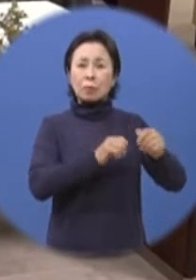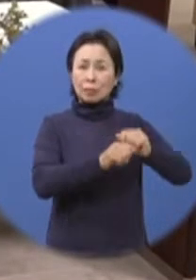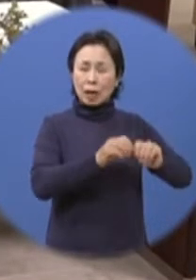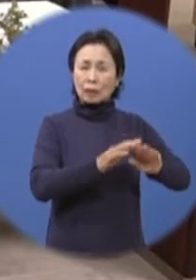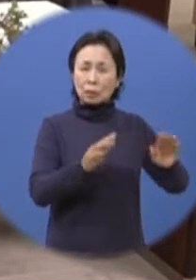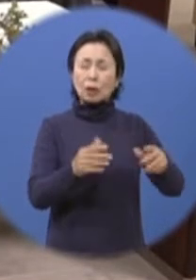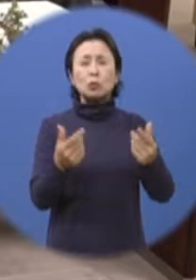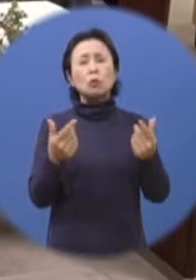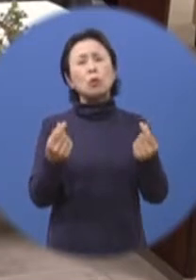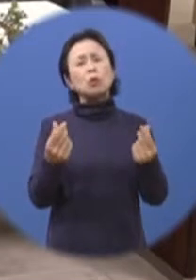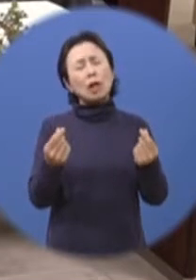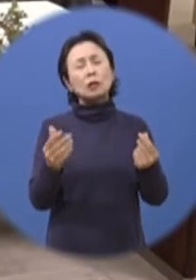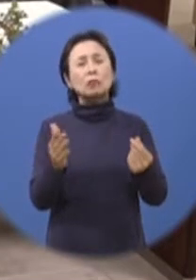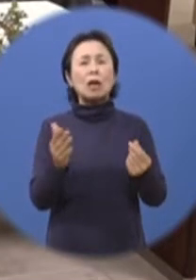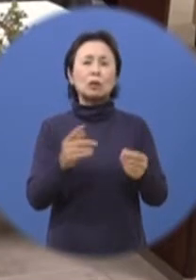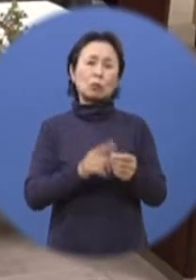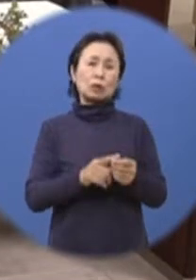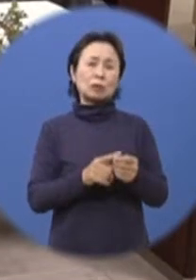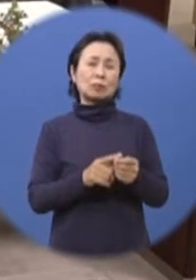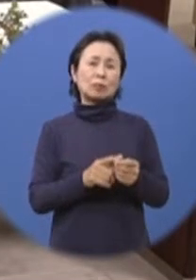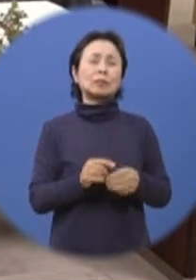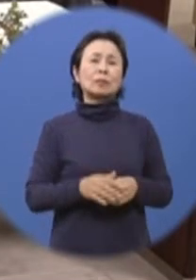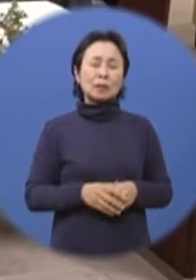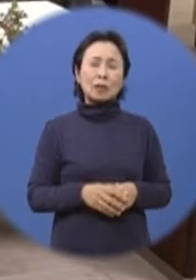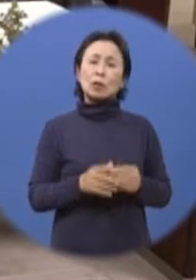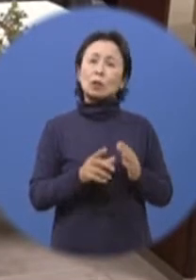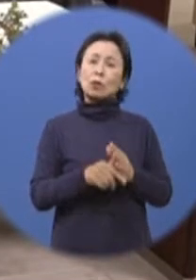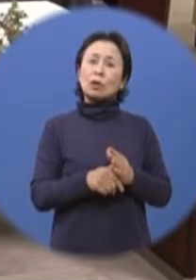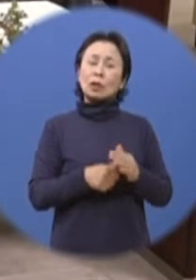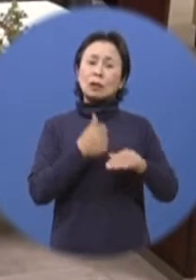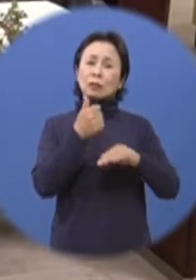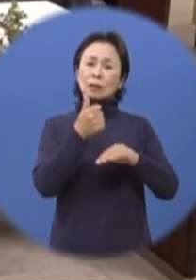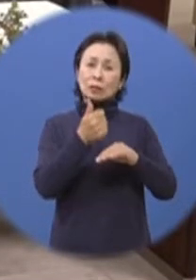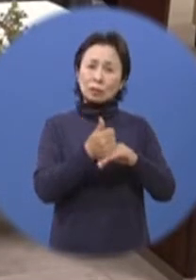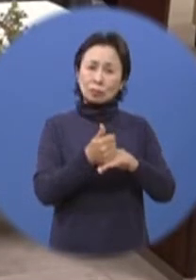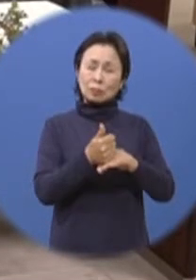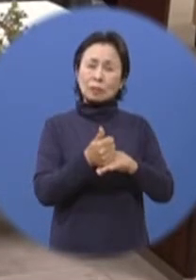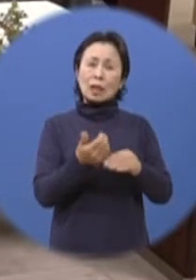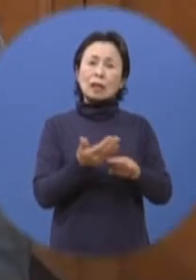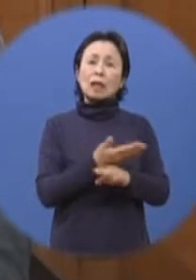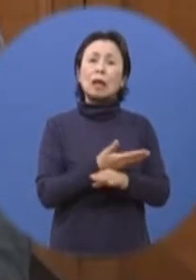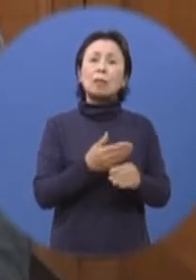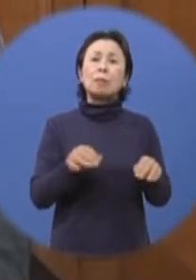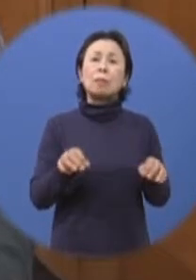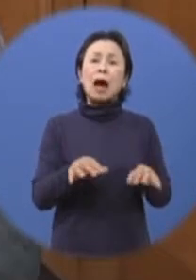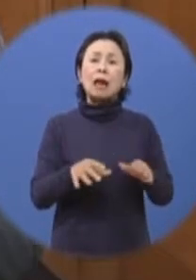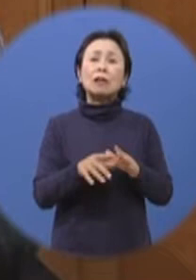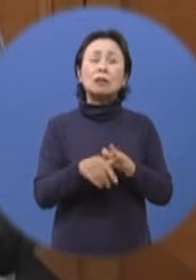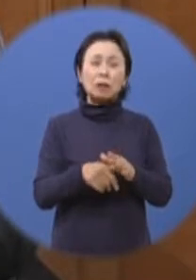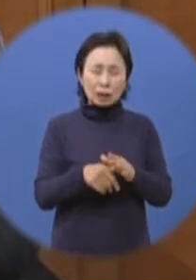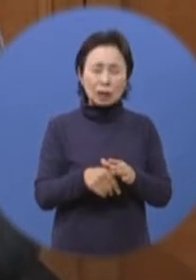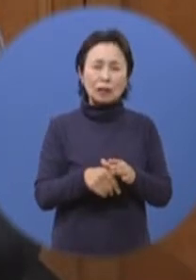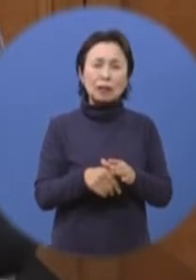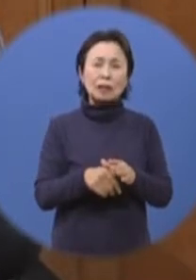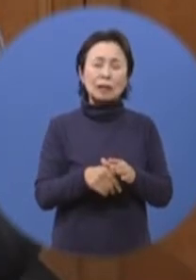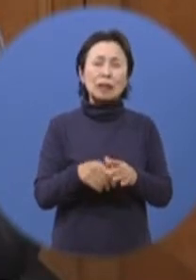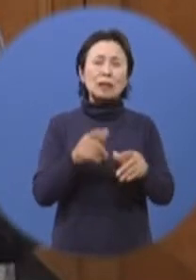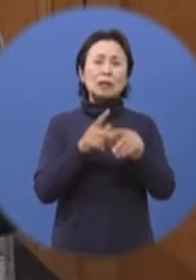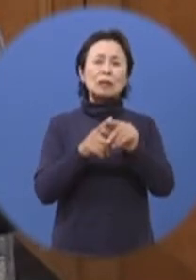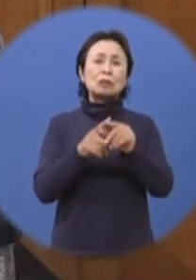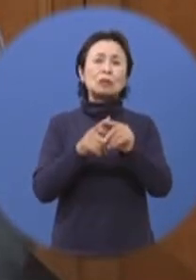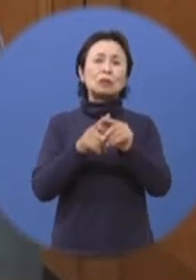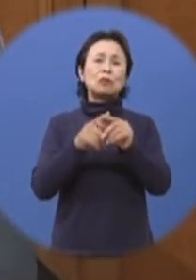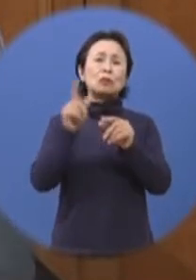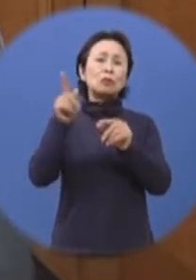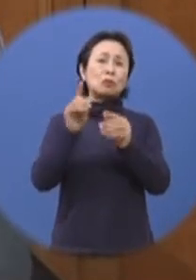ですけどすぐにあの中央省庁なんかにあのば挨拶件名これはその頃お願いしても